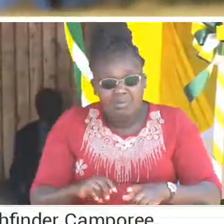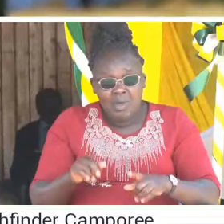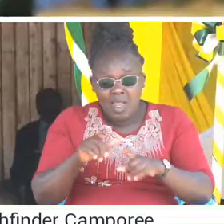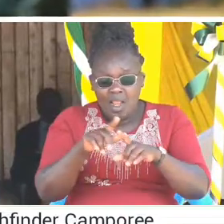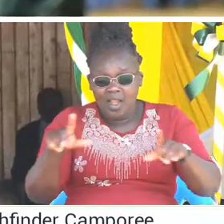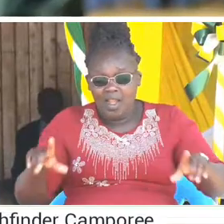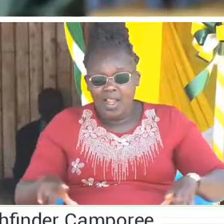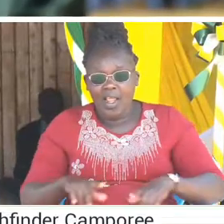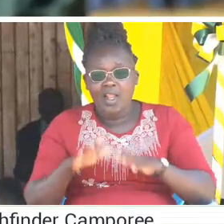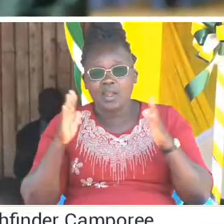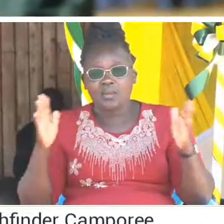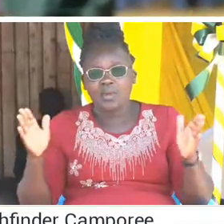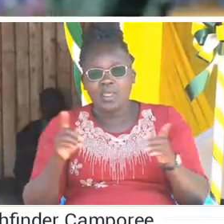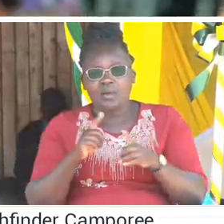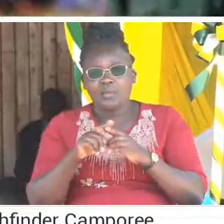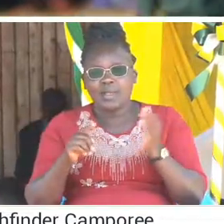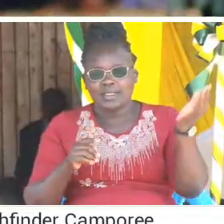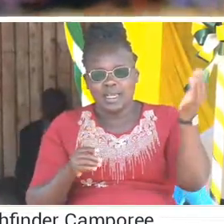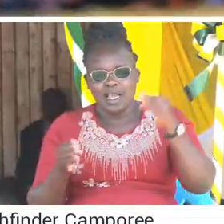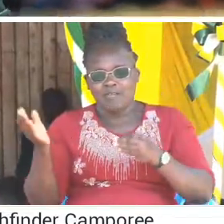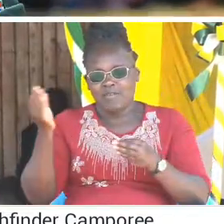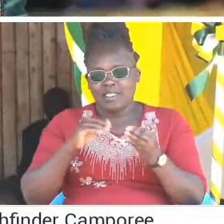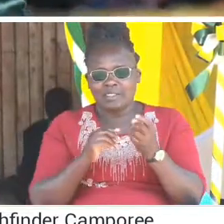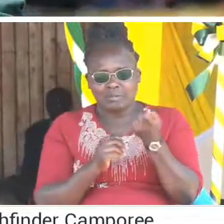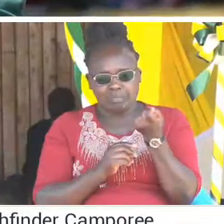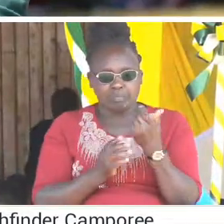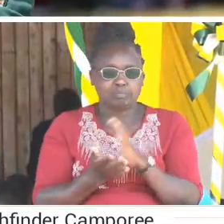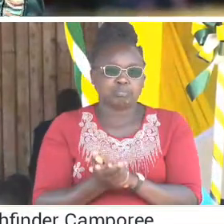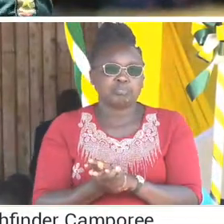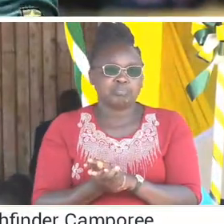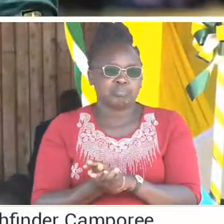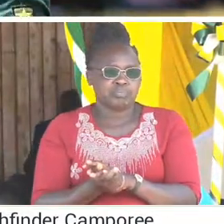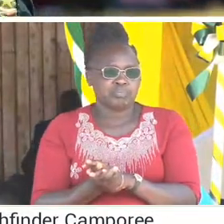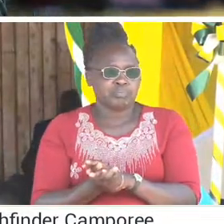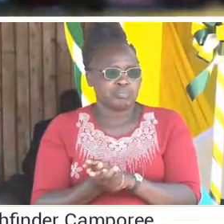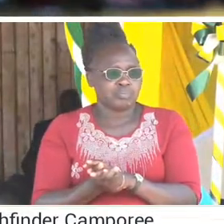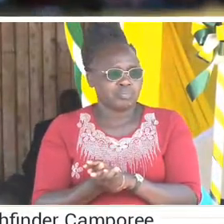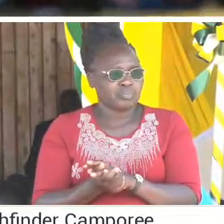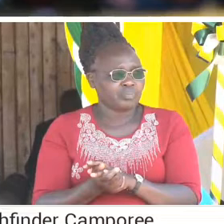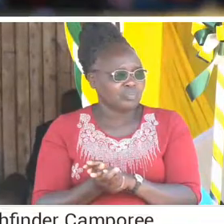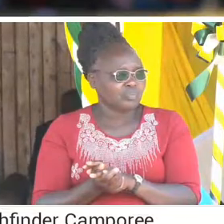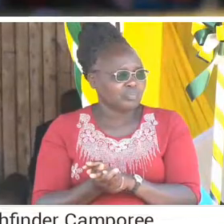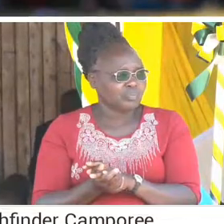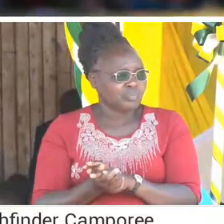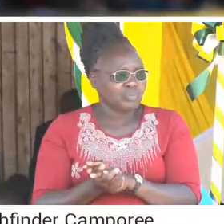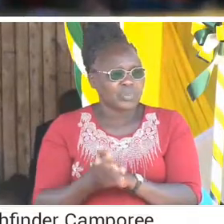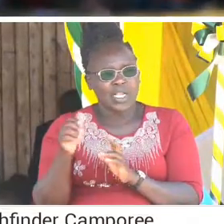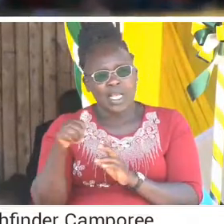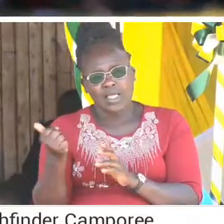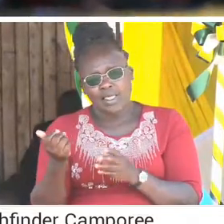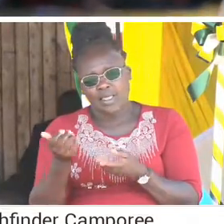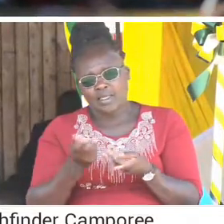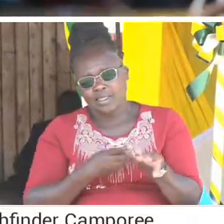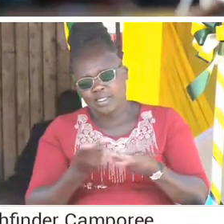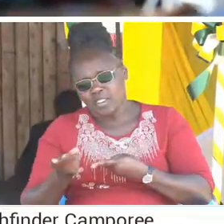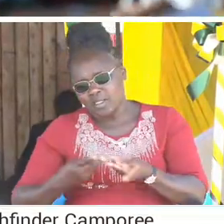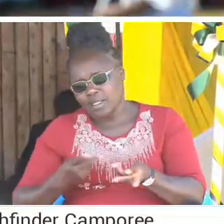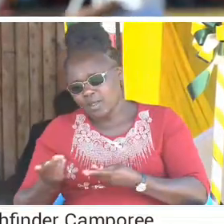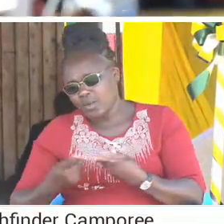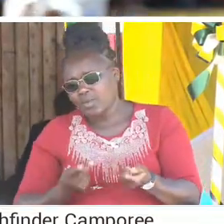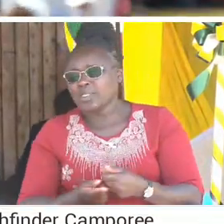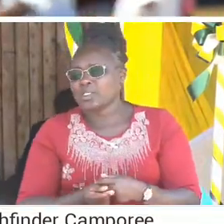kidogo. Kuna watu yuko kazini, anafanya biashara zake. Yani anahangaika,